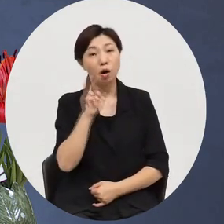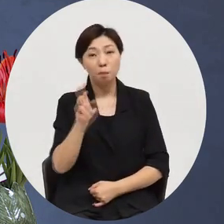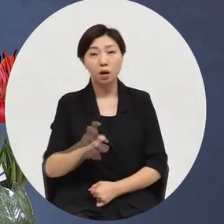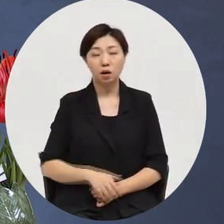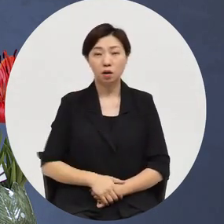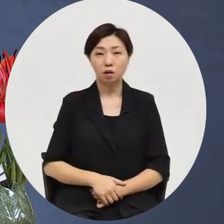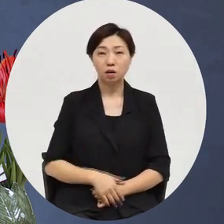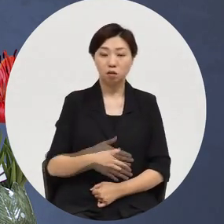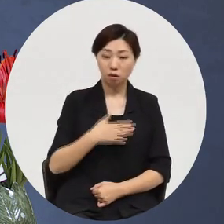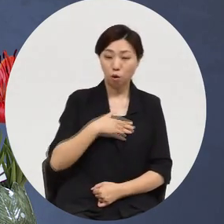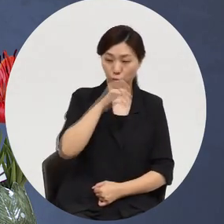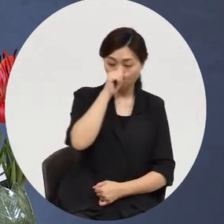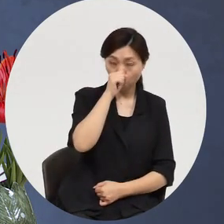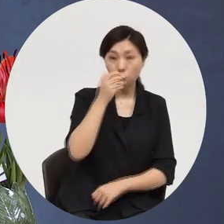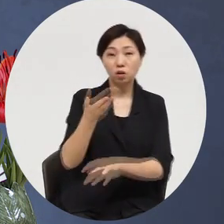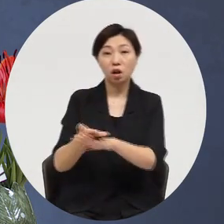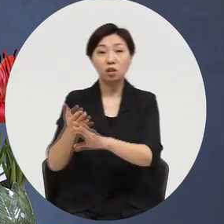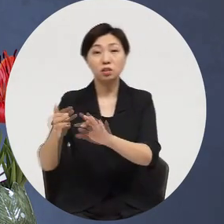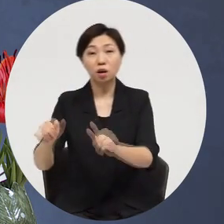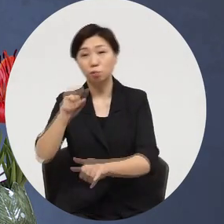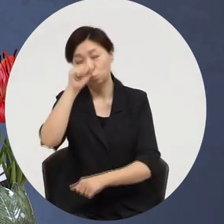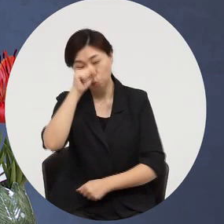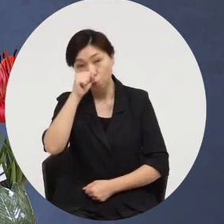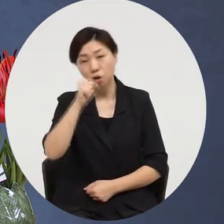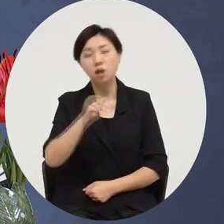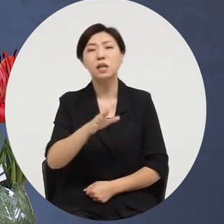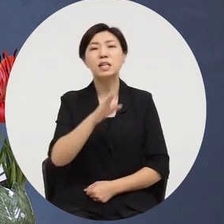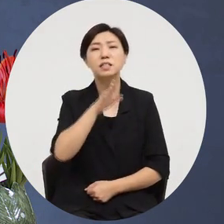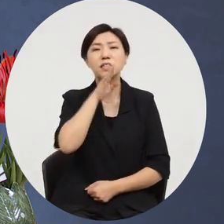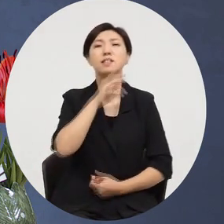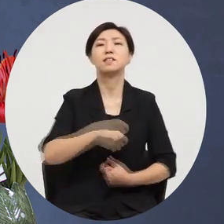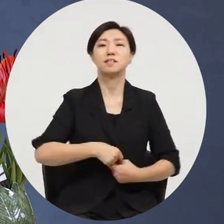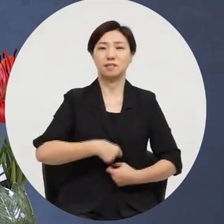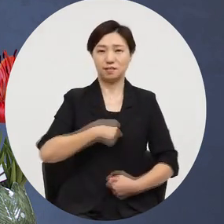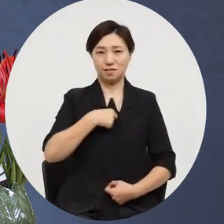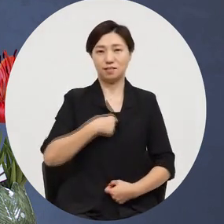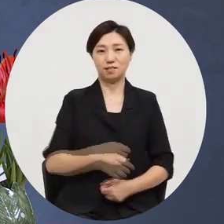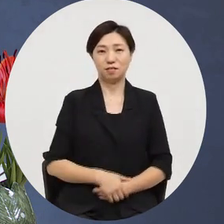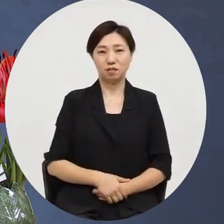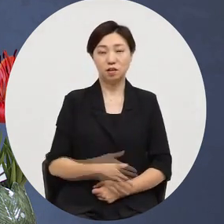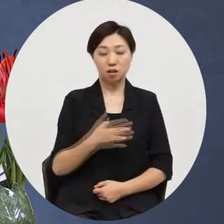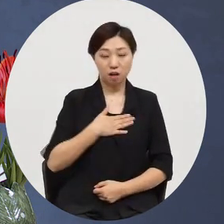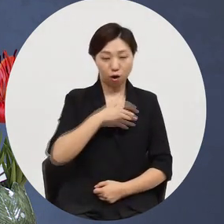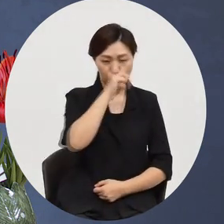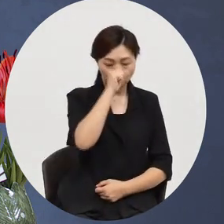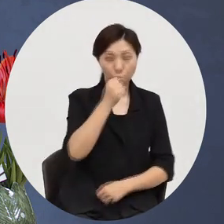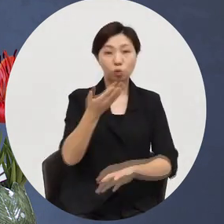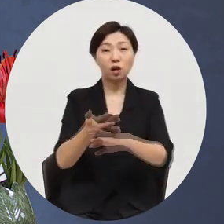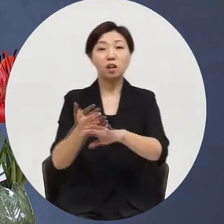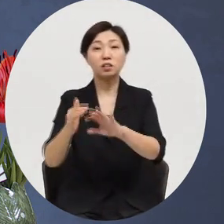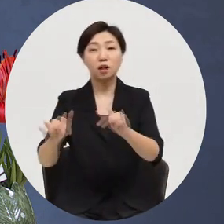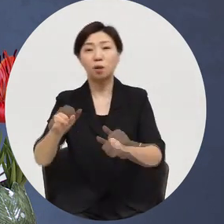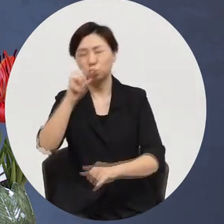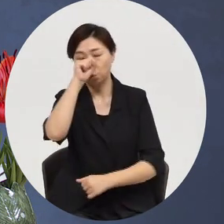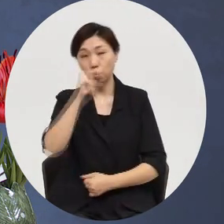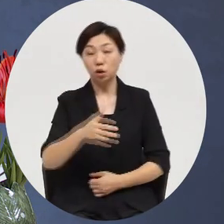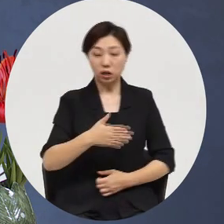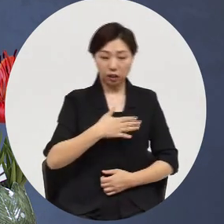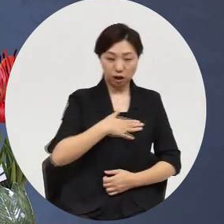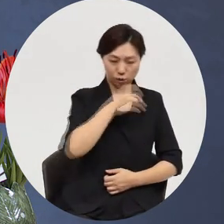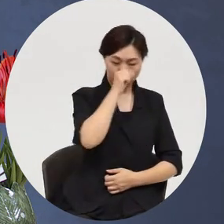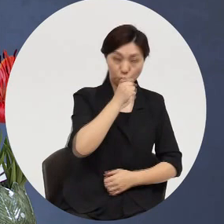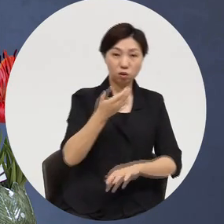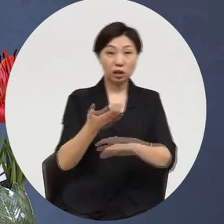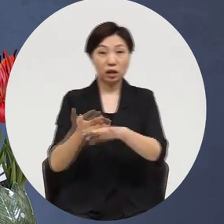편할 것 같습니다. 그래. 그럼 나도 좋고 남도 좋은 게 이게 진리예요. 나도 좋고 남도 좋은 게. 나는